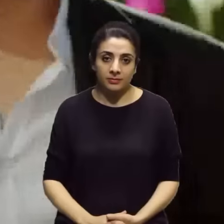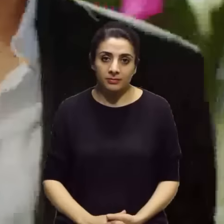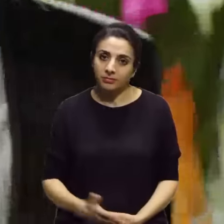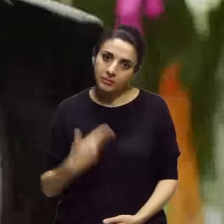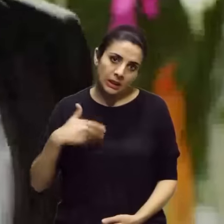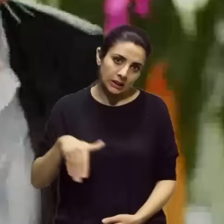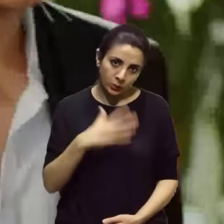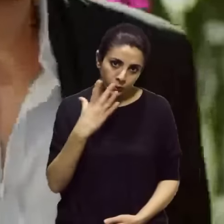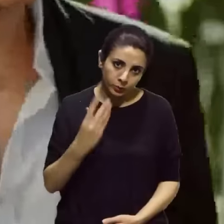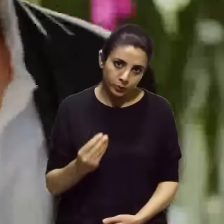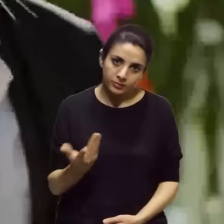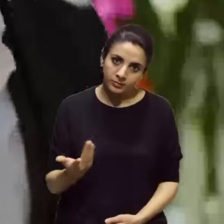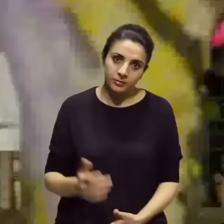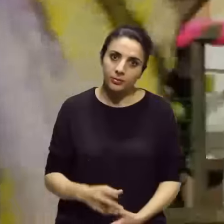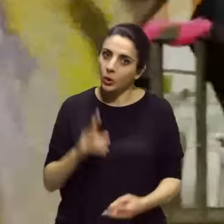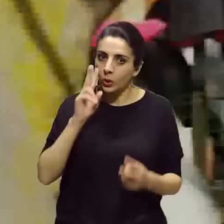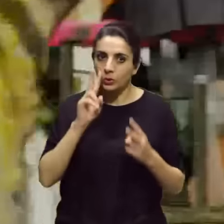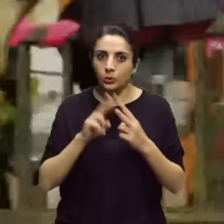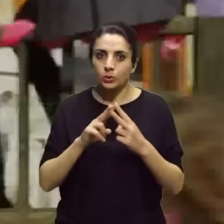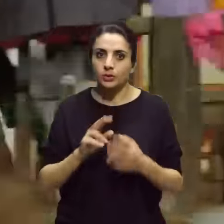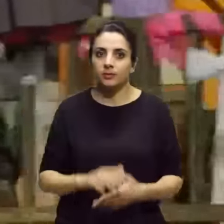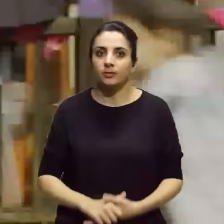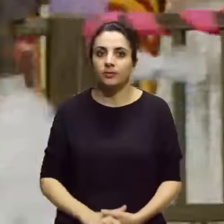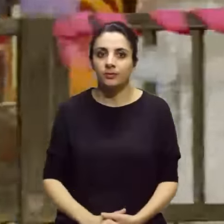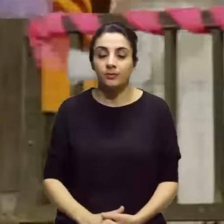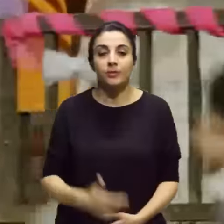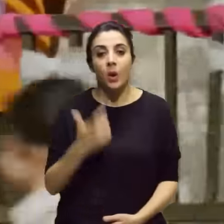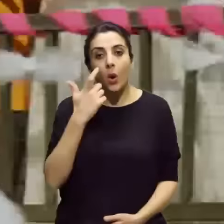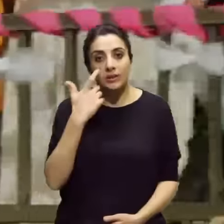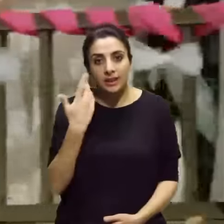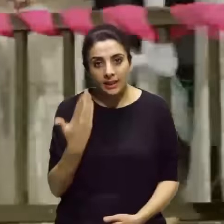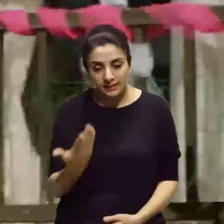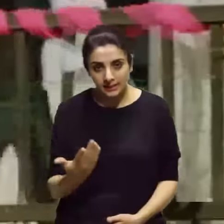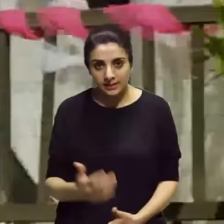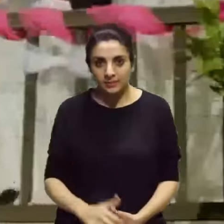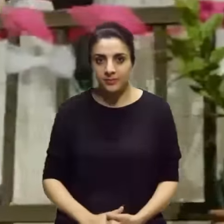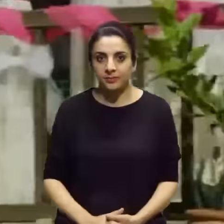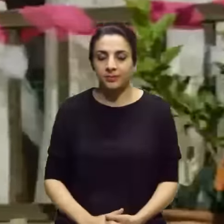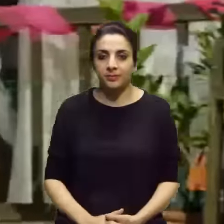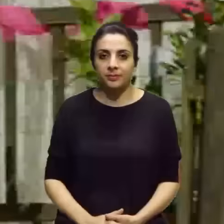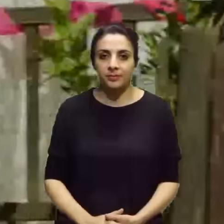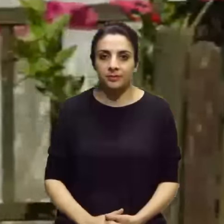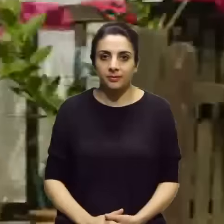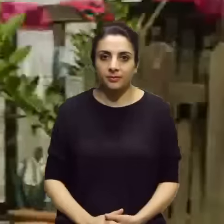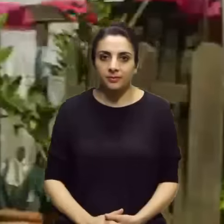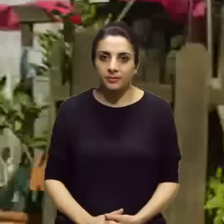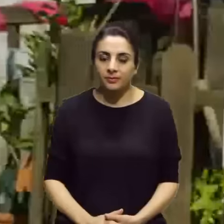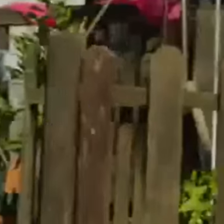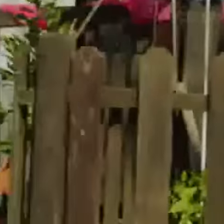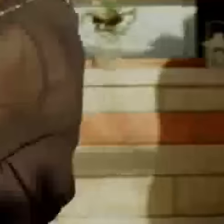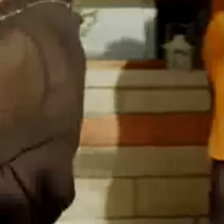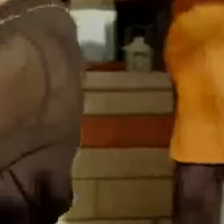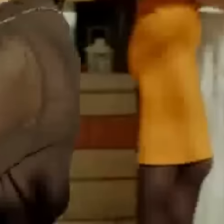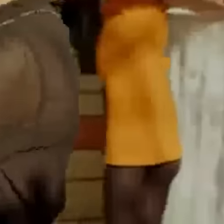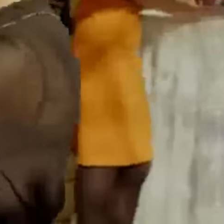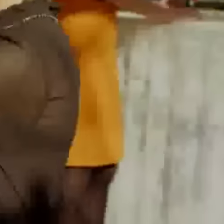Tamam, geçelim biz o zaman. Buyurun. Görüşürüz. Merhaba. Hoş geldiniz. Hoş geldiniz. Verandadakileri